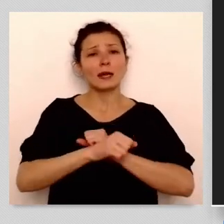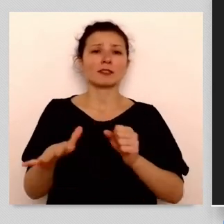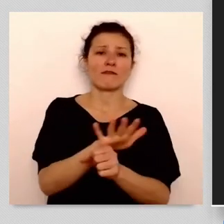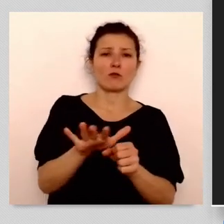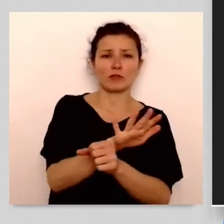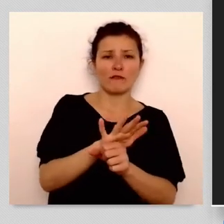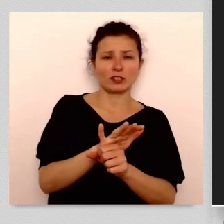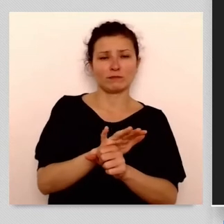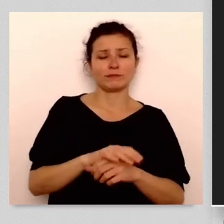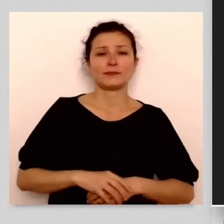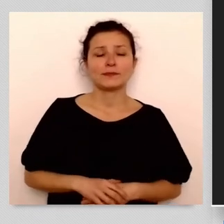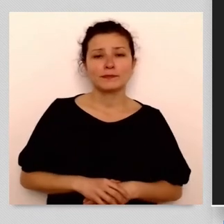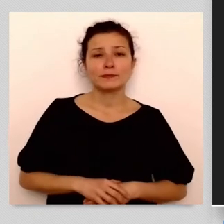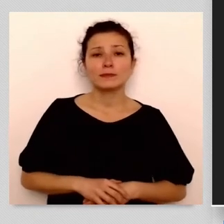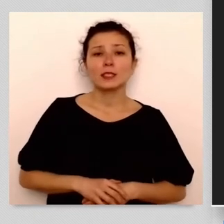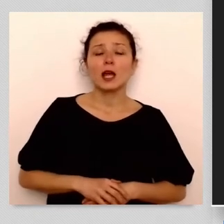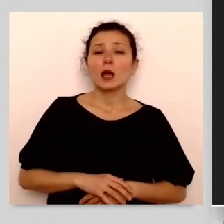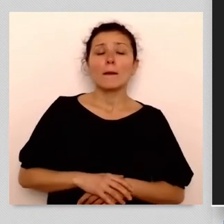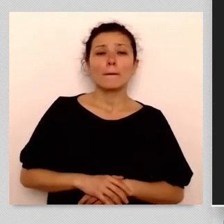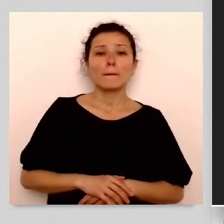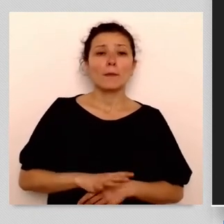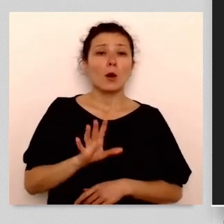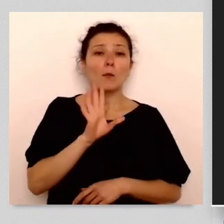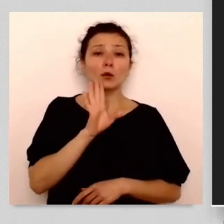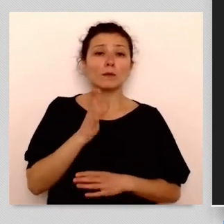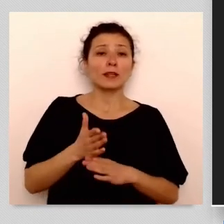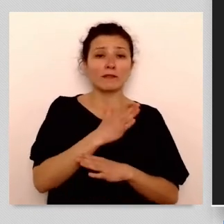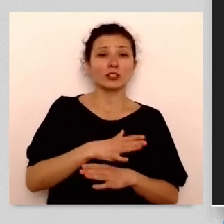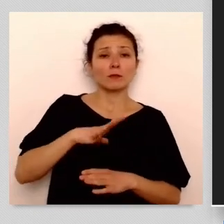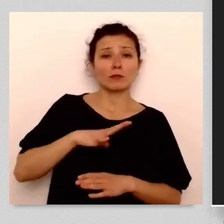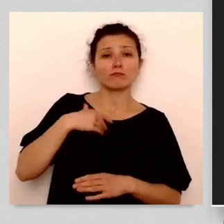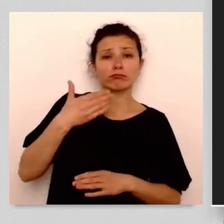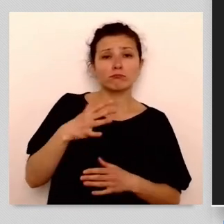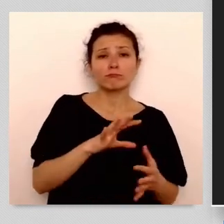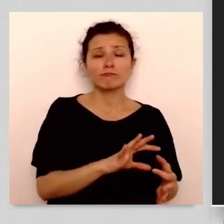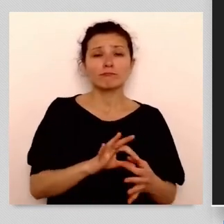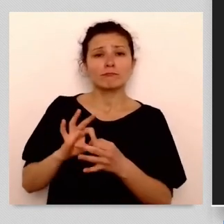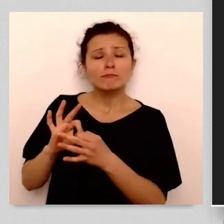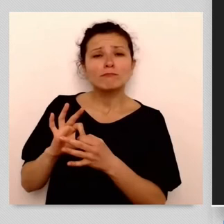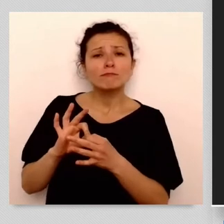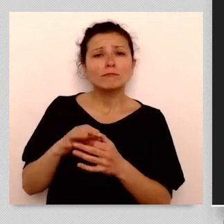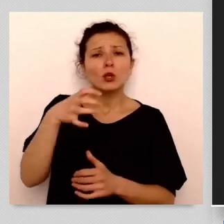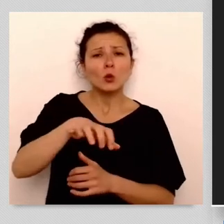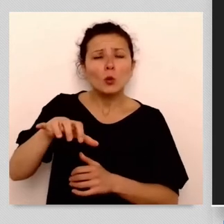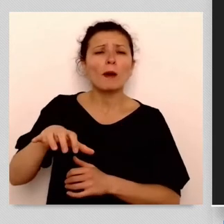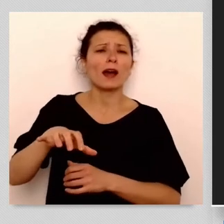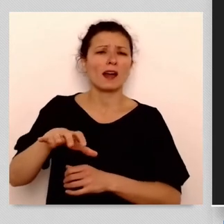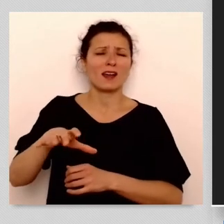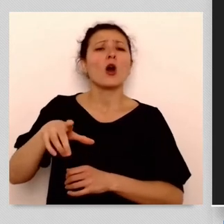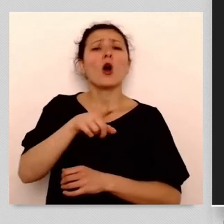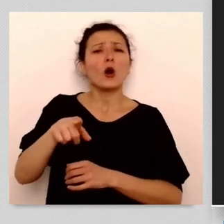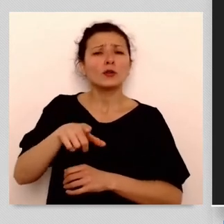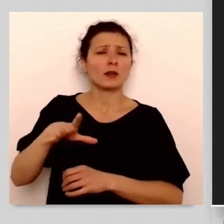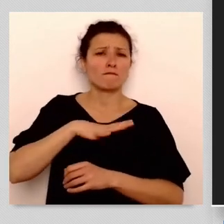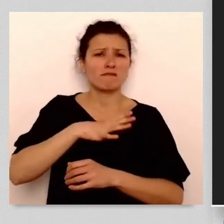tak jak w poprzednim głosie było odwołanie do luddystów, którzy niszczyli maszyny tkackie lub też jeszcze wcześniej